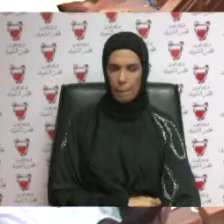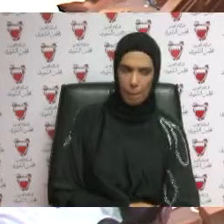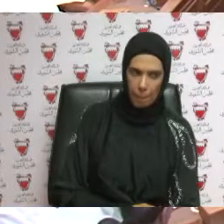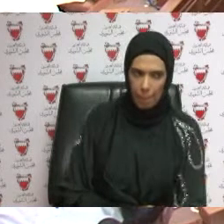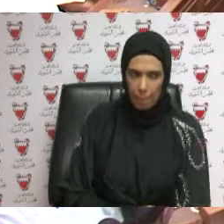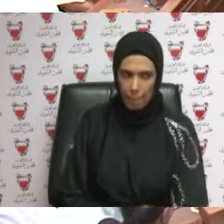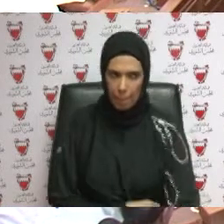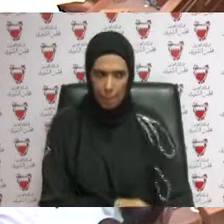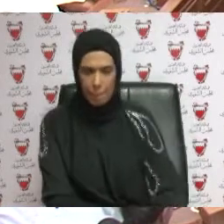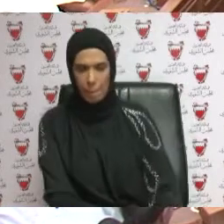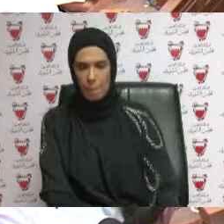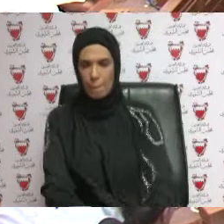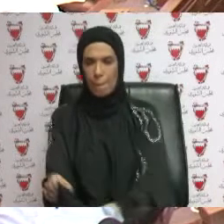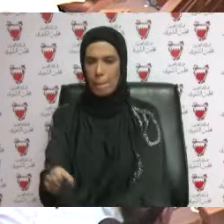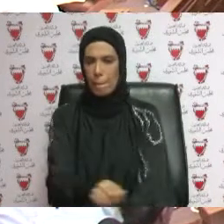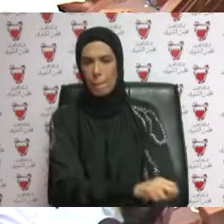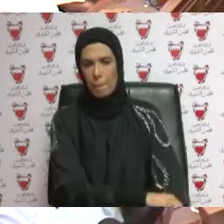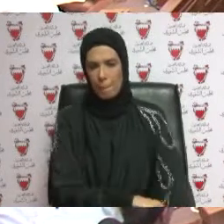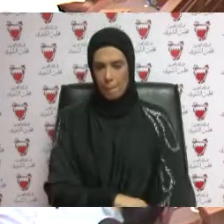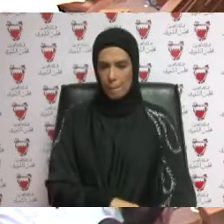فاتفقنا؟ أبو ناصر